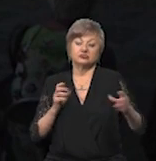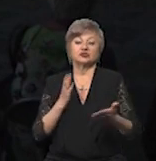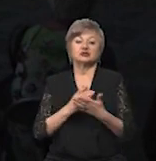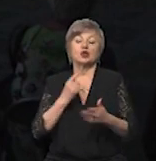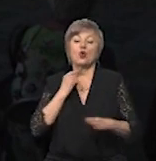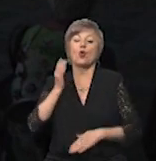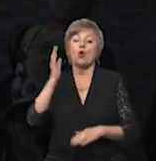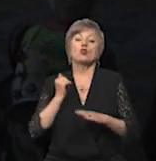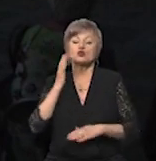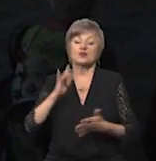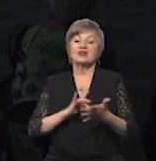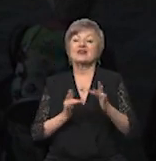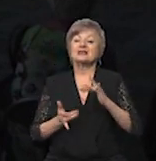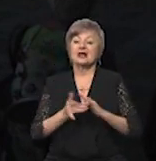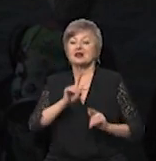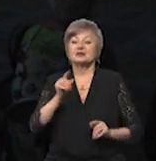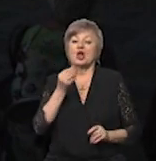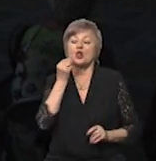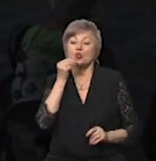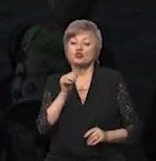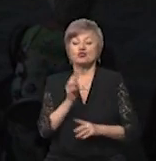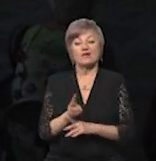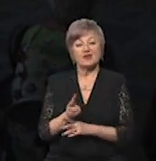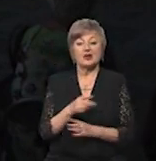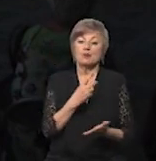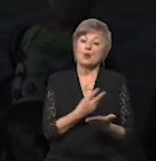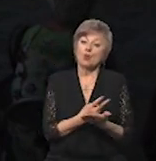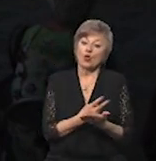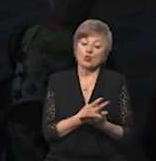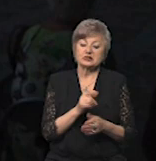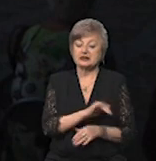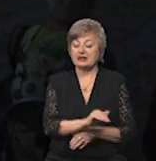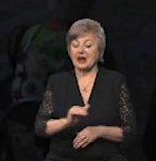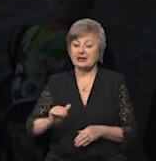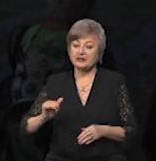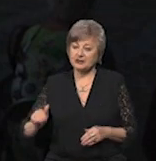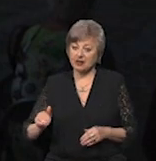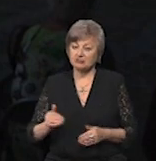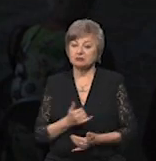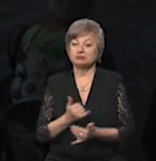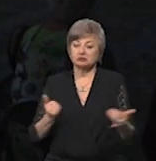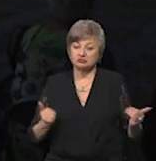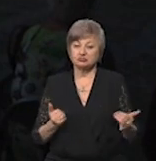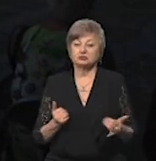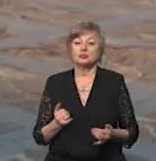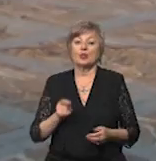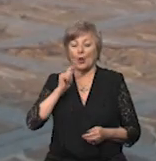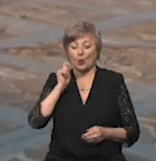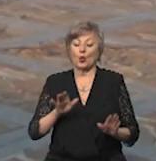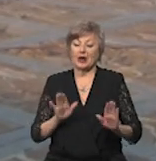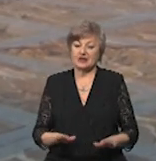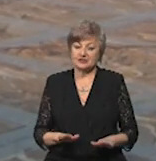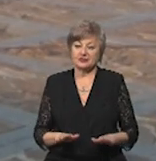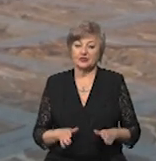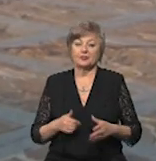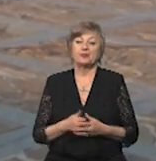голосування в інтернеті за найкращі фільми та показ фільмів для підлітків «Лампа Тінс» на окремій локації. «Лампа